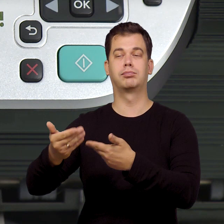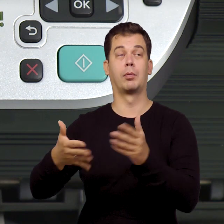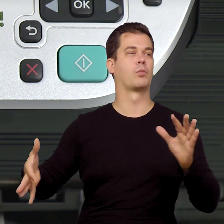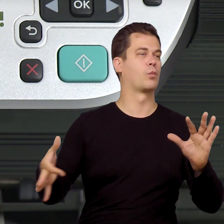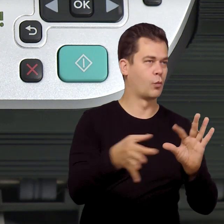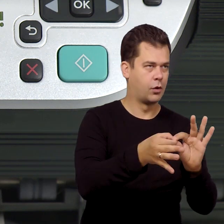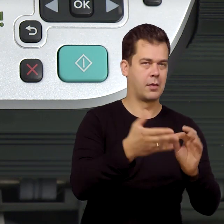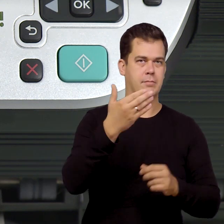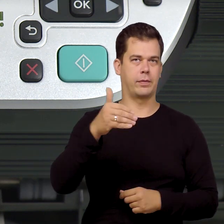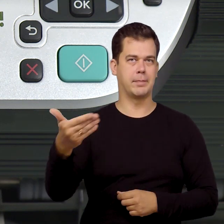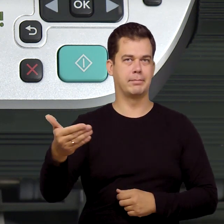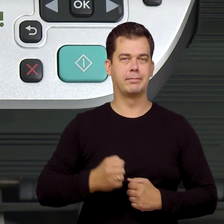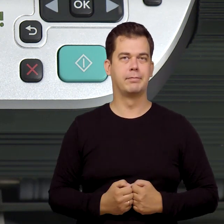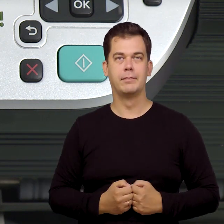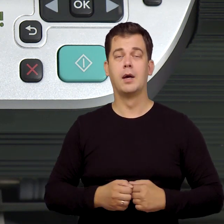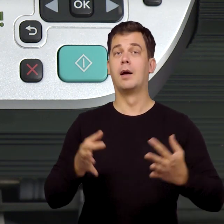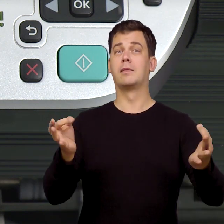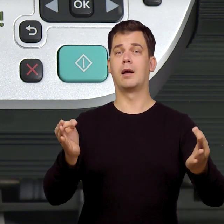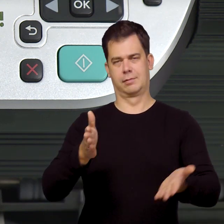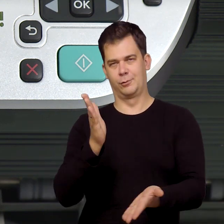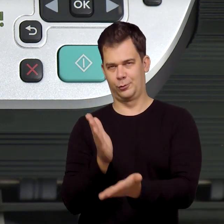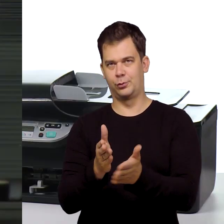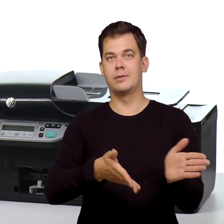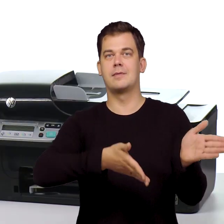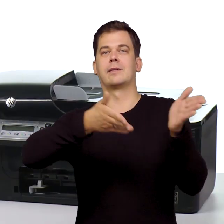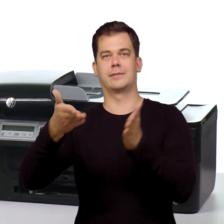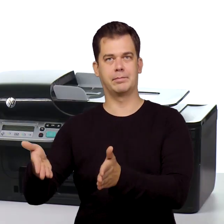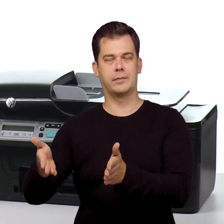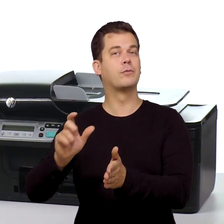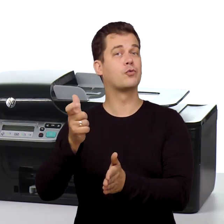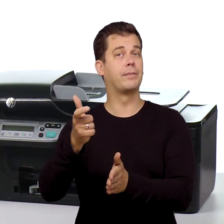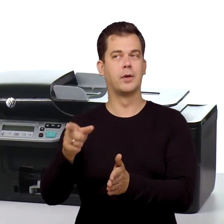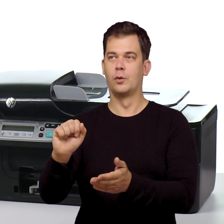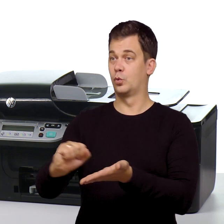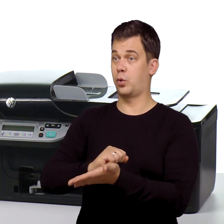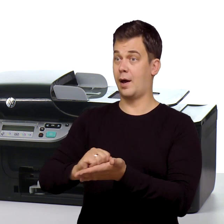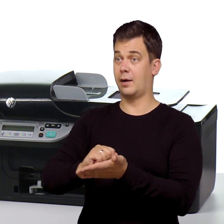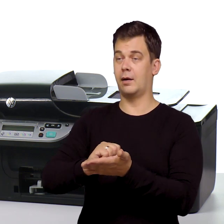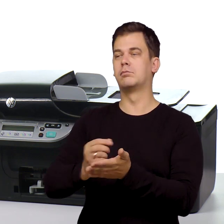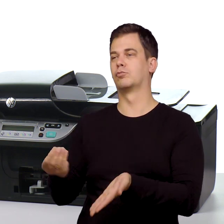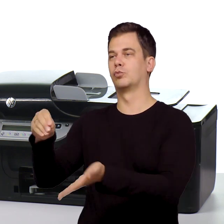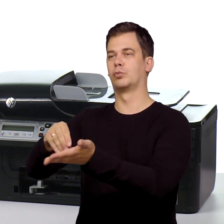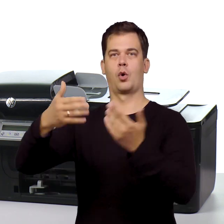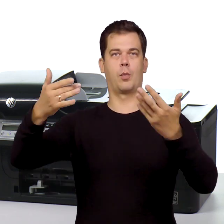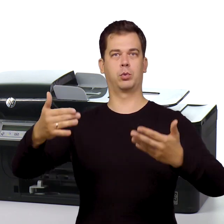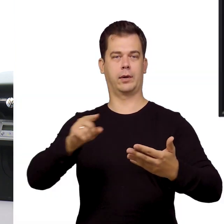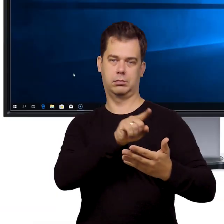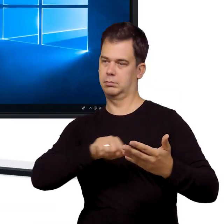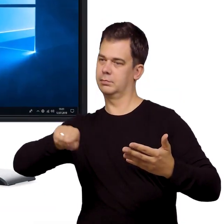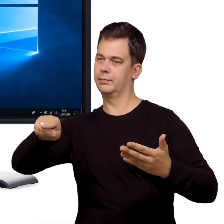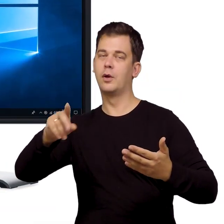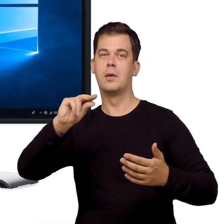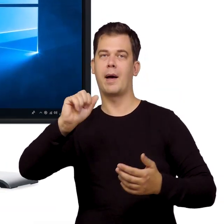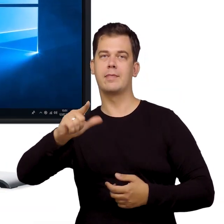chwilę, aż drukarka połączy się z modemem. Teraz możemy przejść do kolejnego kroku, czyli dodajemy drukarkę w